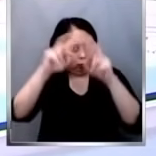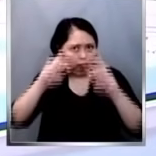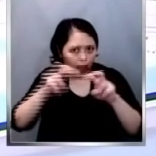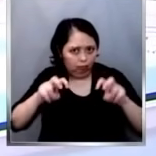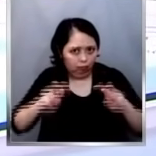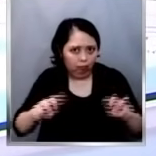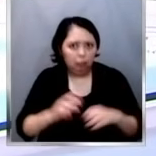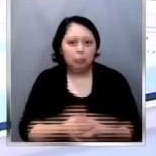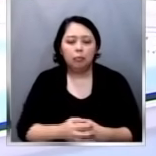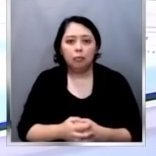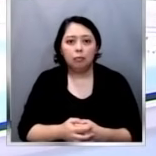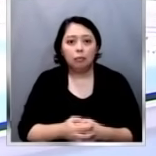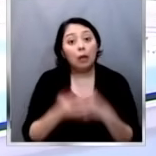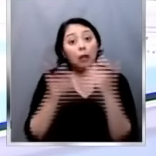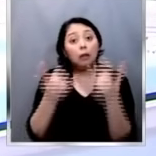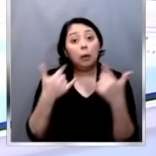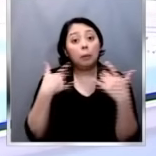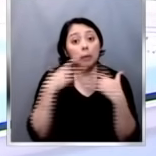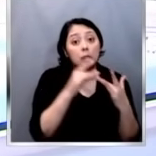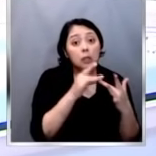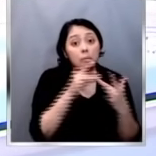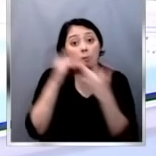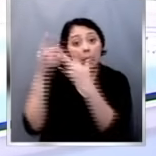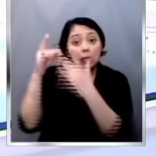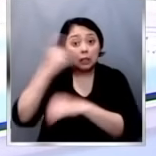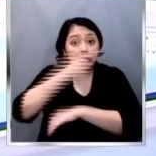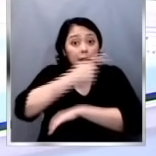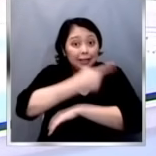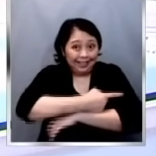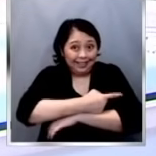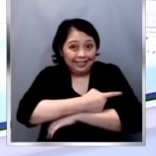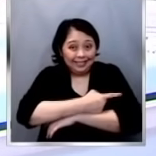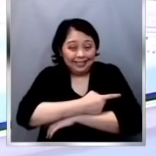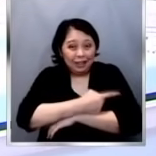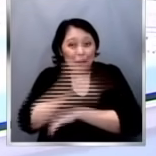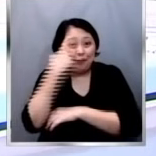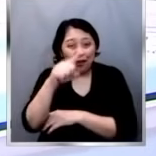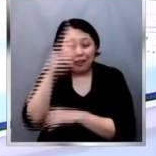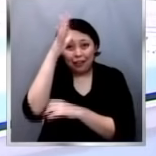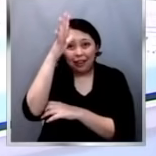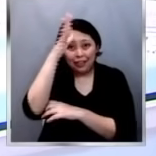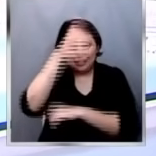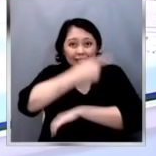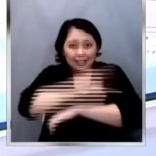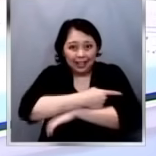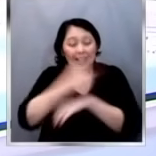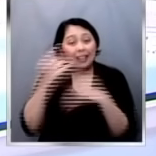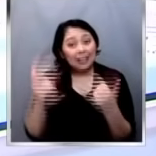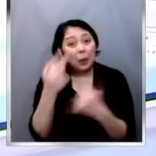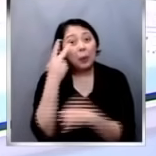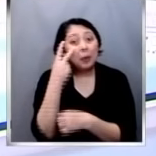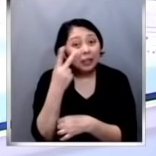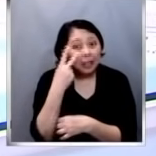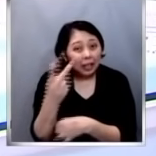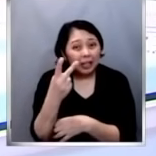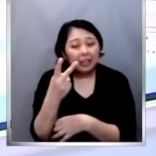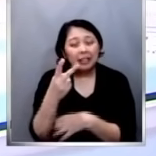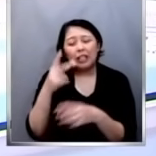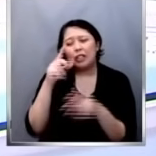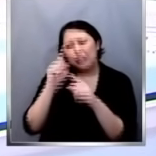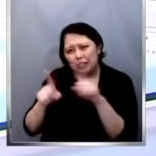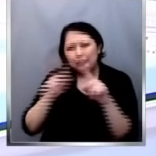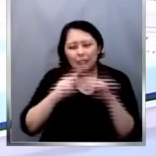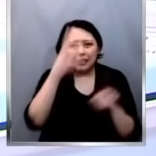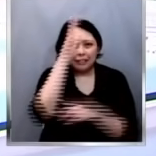Ngayong espesyal na araw ng mga haligi ng ating mga tahanan, kilalanin natin ang ilang tatay sa iba't ibang panig ng bansa na patuloy ang